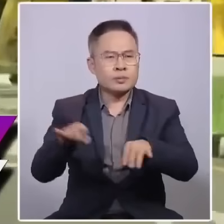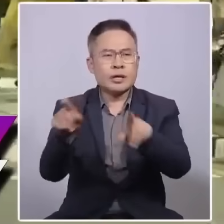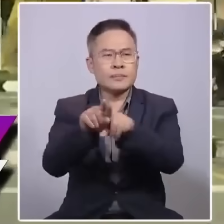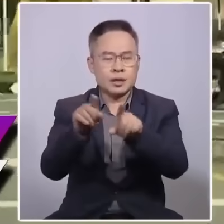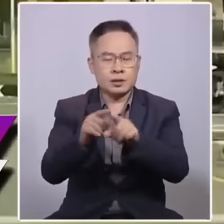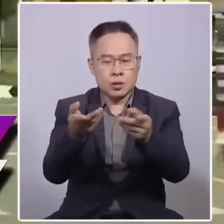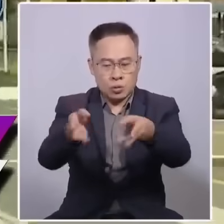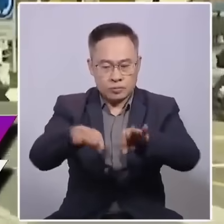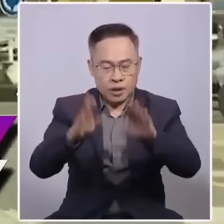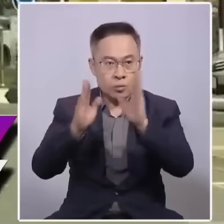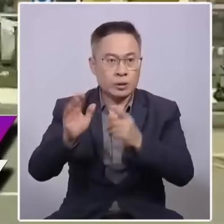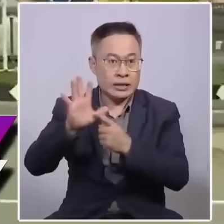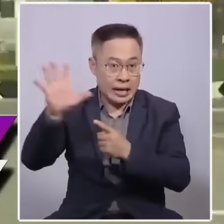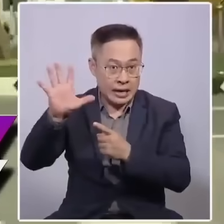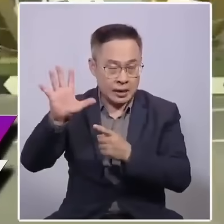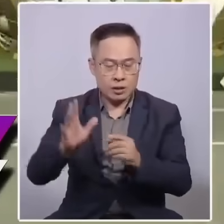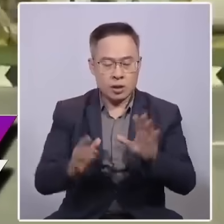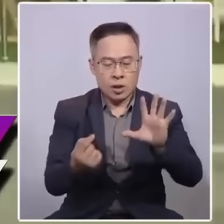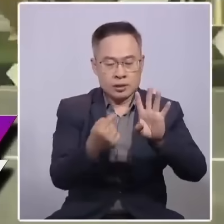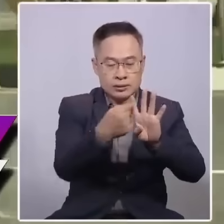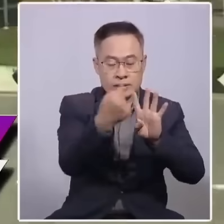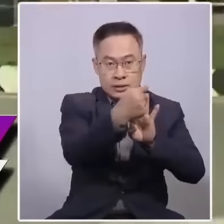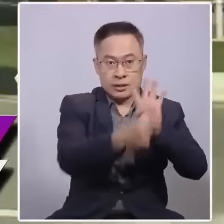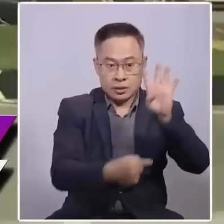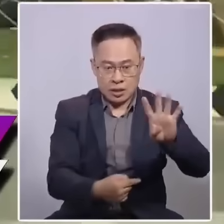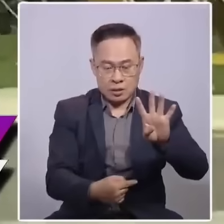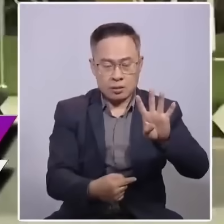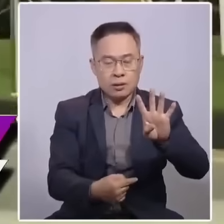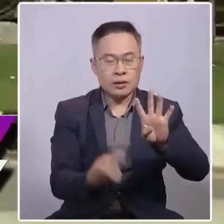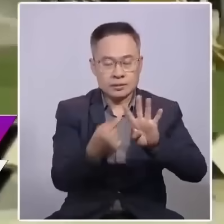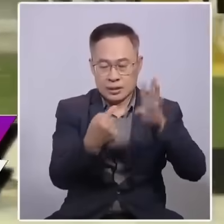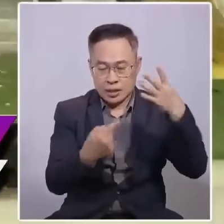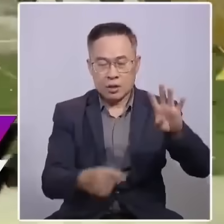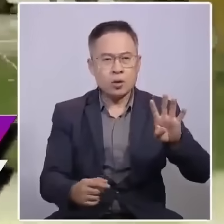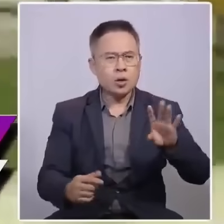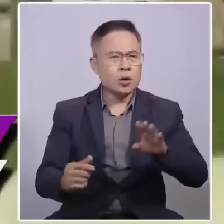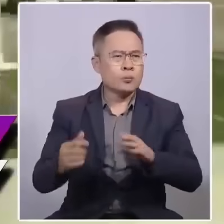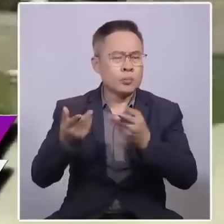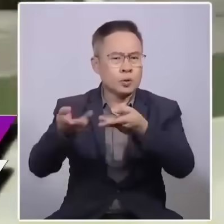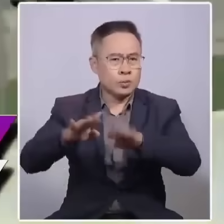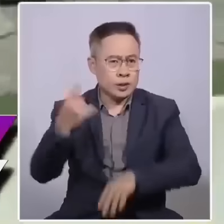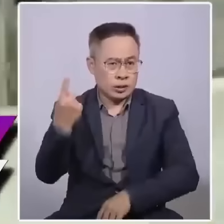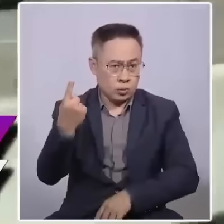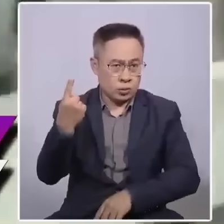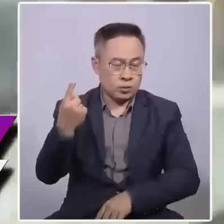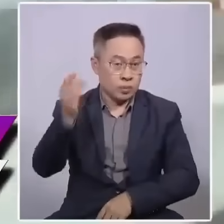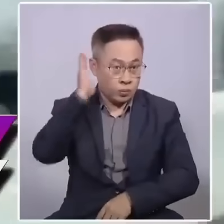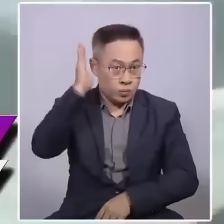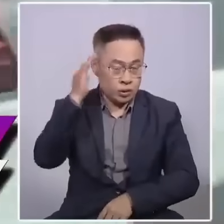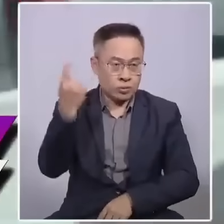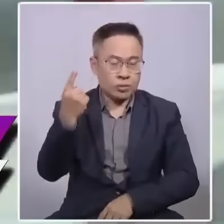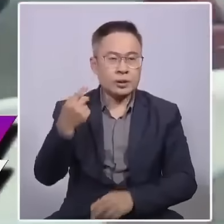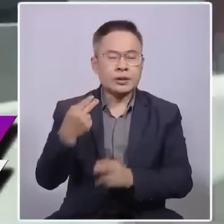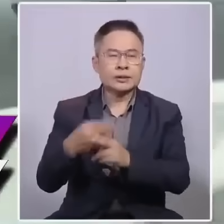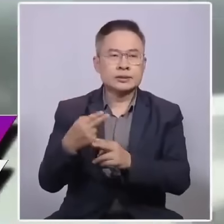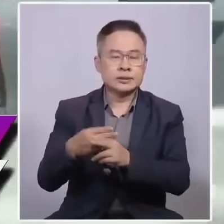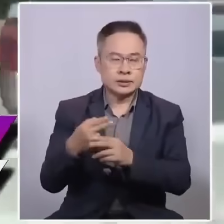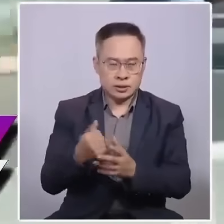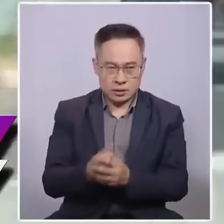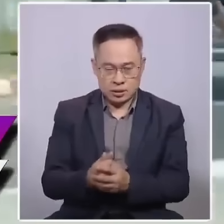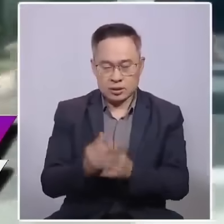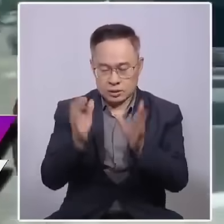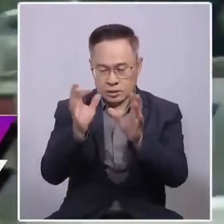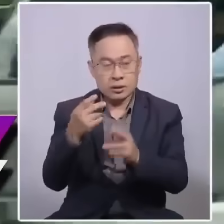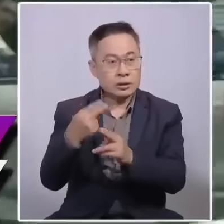แป้งอีก 1คนที่อยู่ในขบวนการเนี่ยที่พาเสี่ยแป้งหลบหนีเนี่ยจะมามอบตัวอีก 1คนนั่นก็คือบุคคลสำคัญที่คุณ